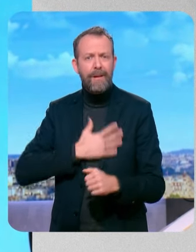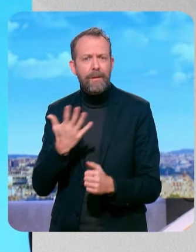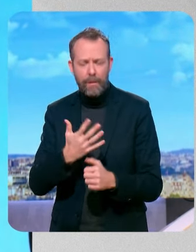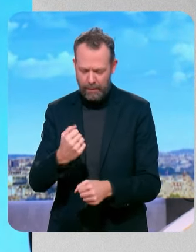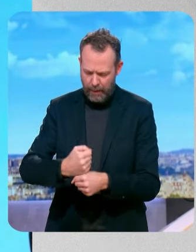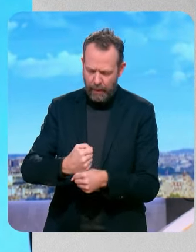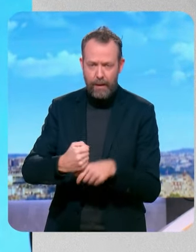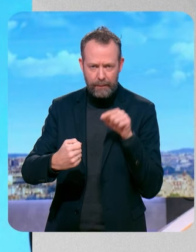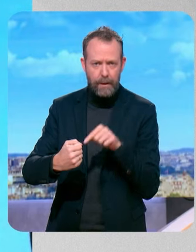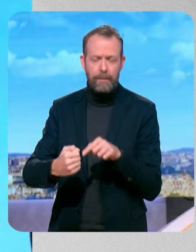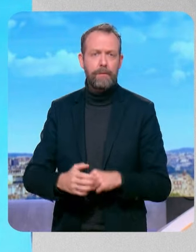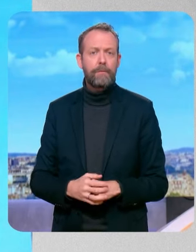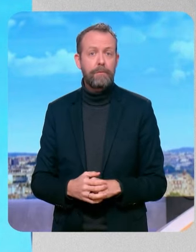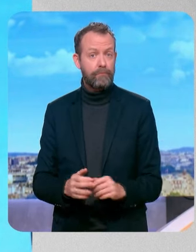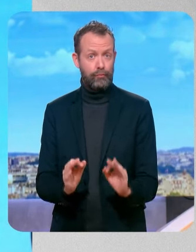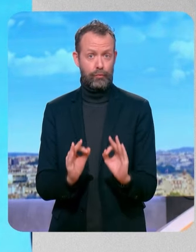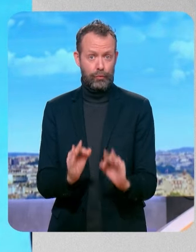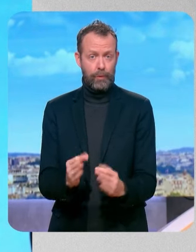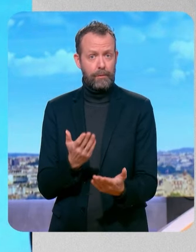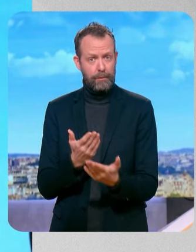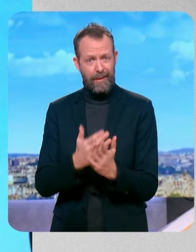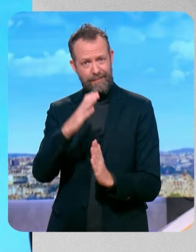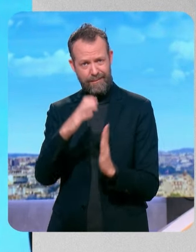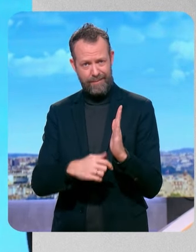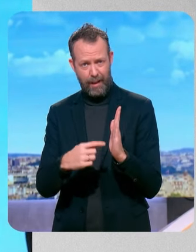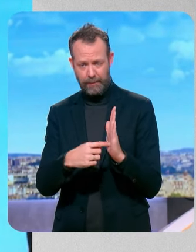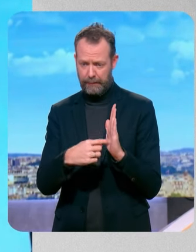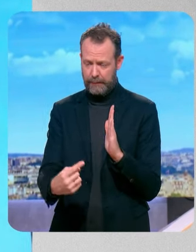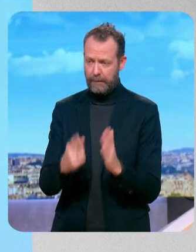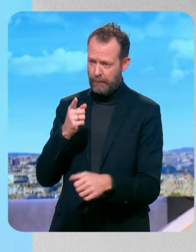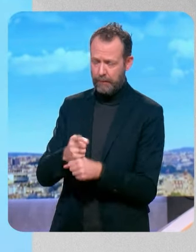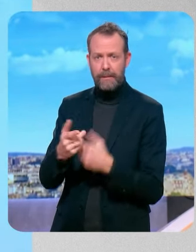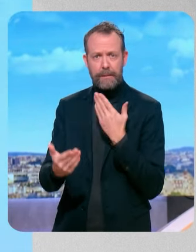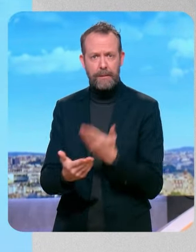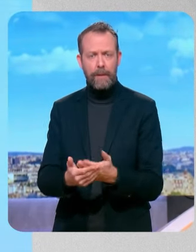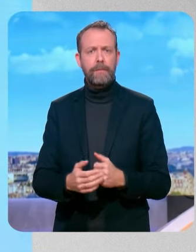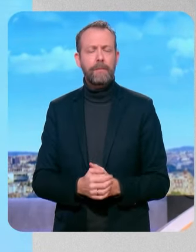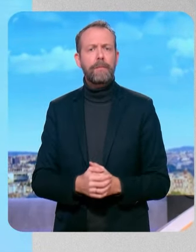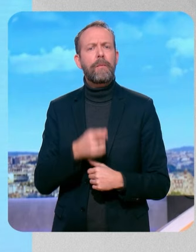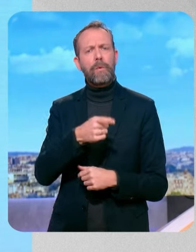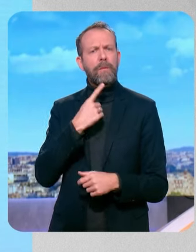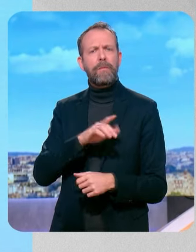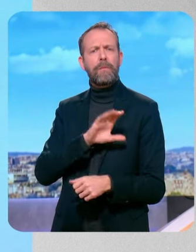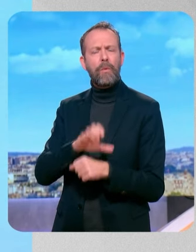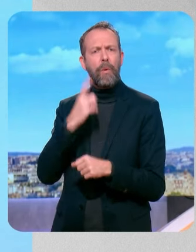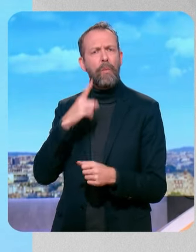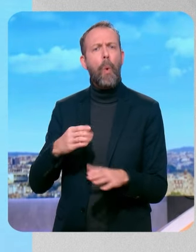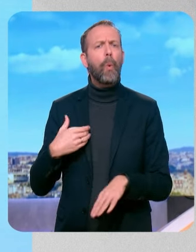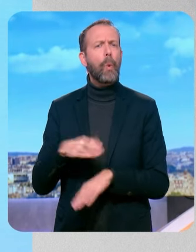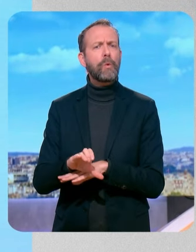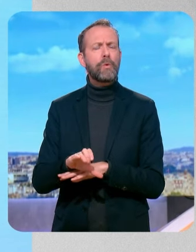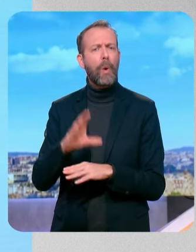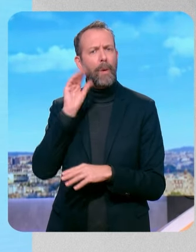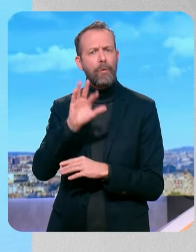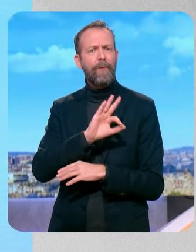Et c'est exactement ce qui a été imposé dans le texte d'hier. Mais par exemple, vous étiez hostile à la caution pour les étudiants étrangers qui viendront